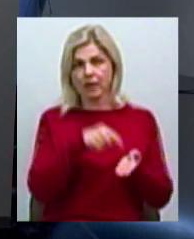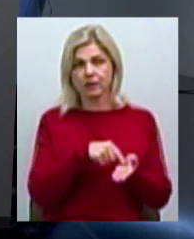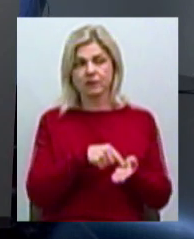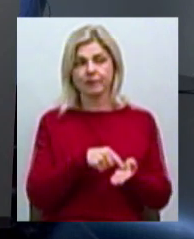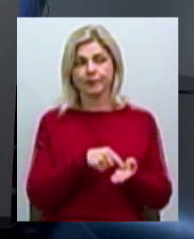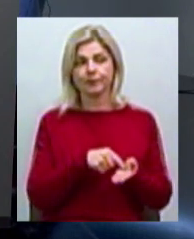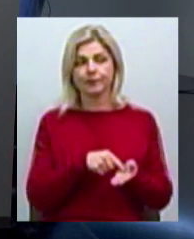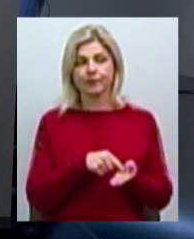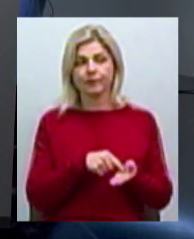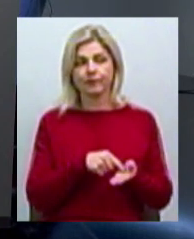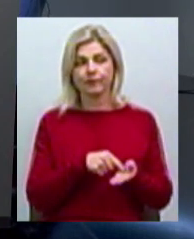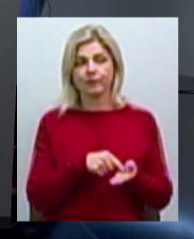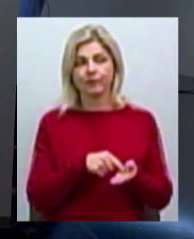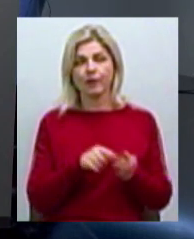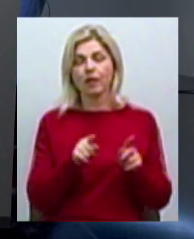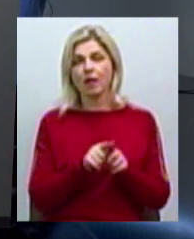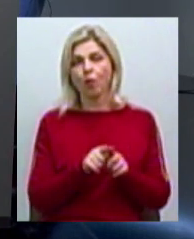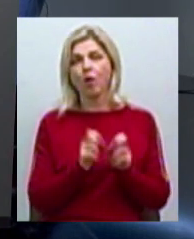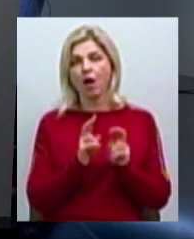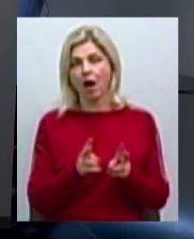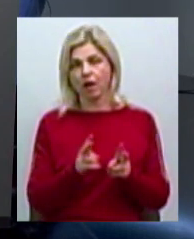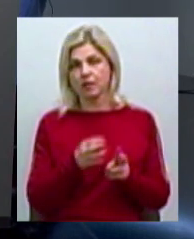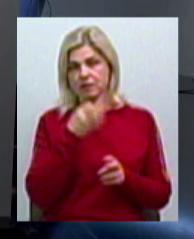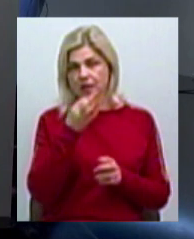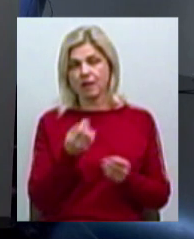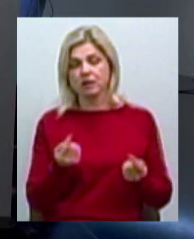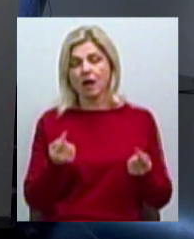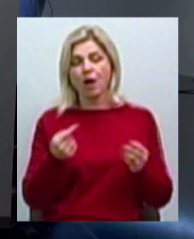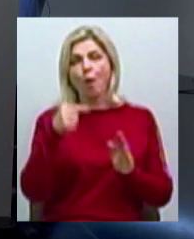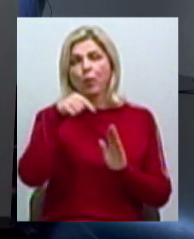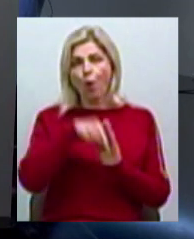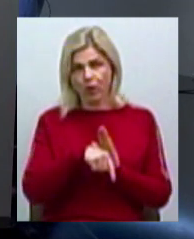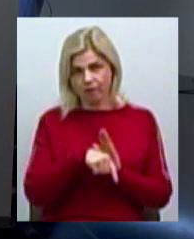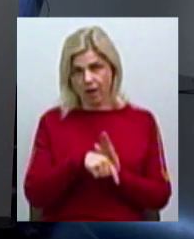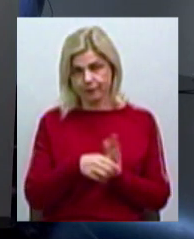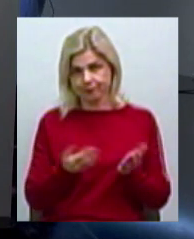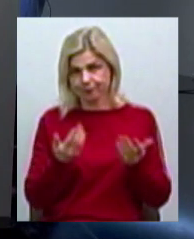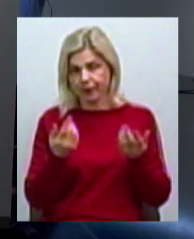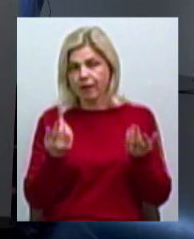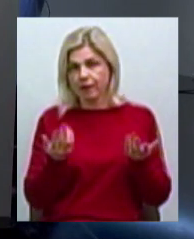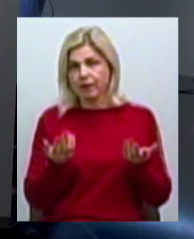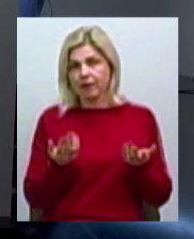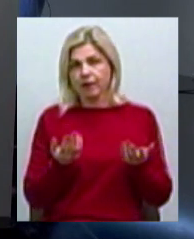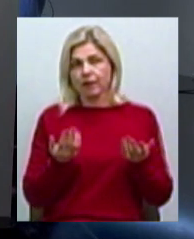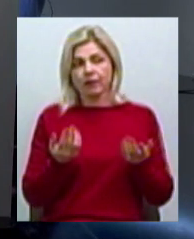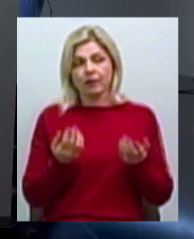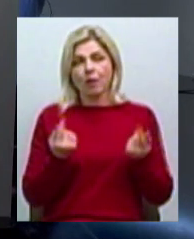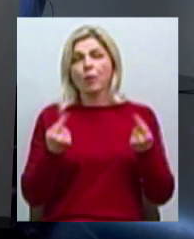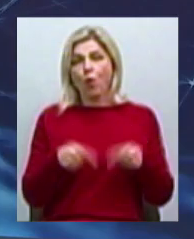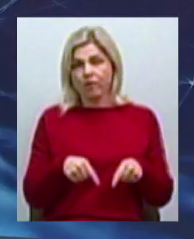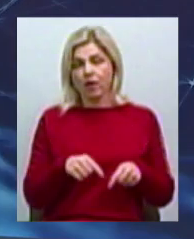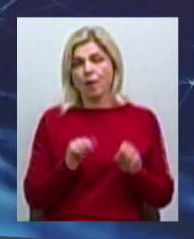от над такою прірвою, якщо так можна сказати. Чи можна сказати, що вона, скажімо